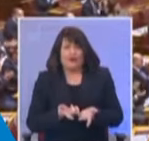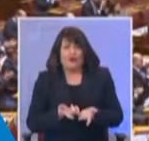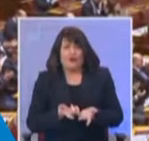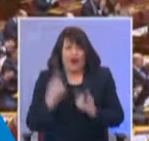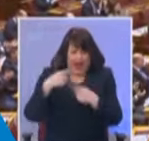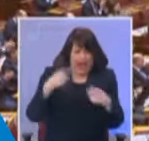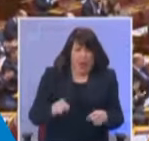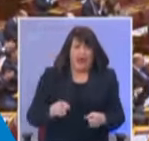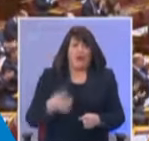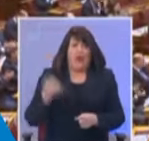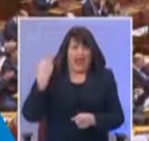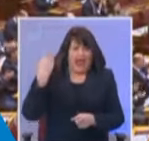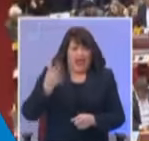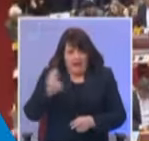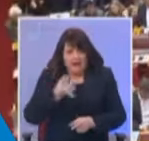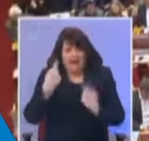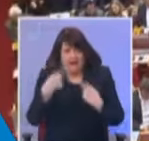αν βρισκόταν